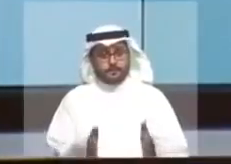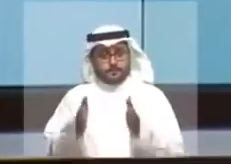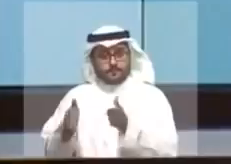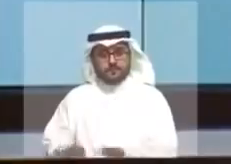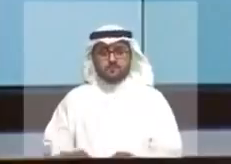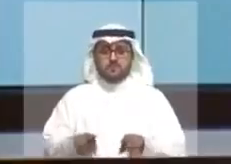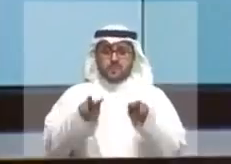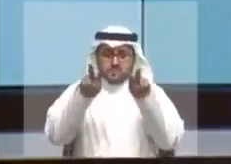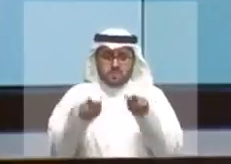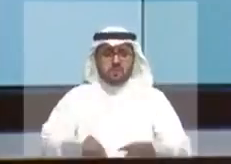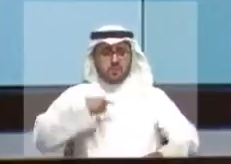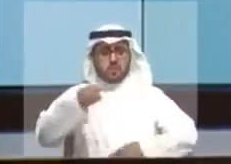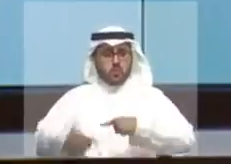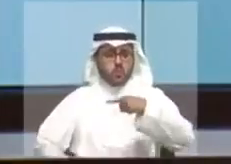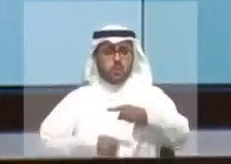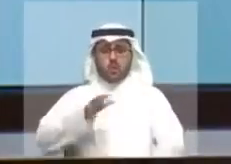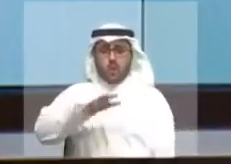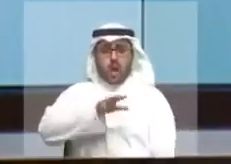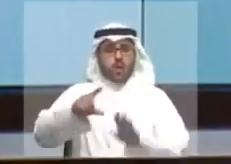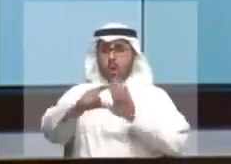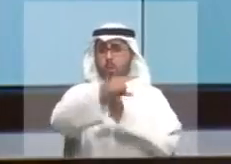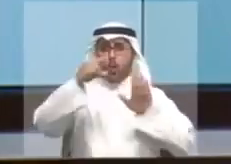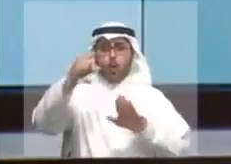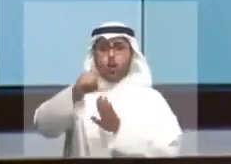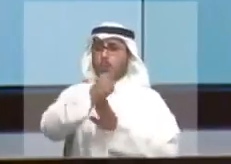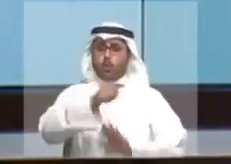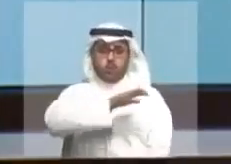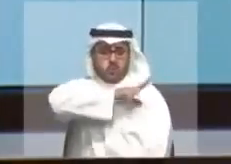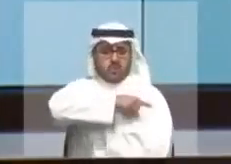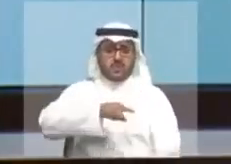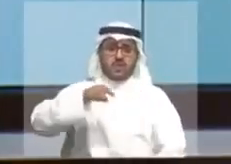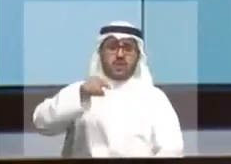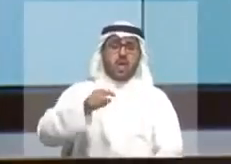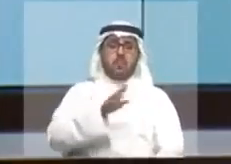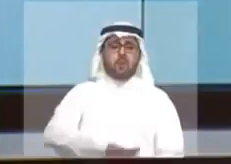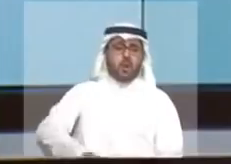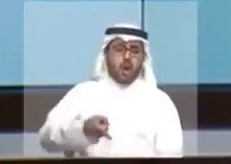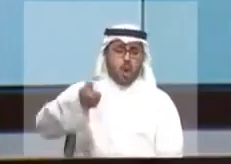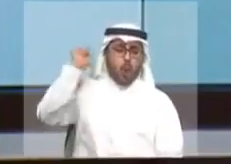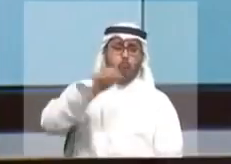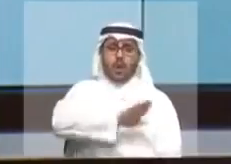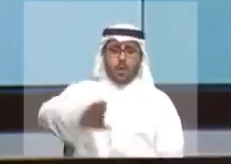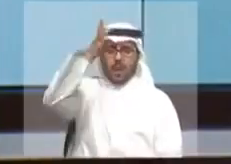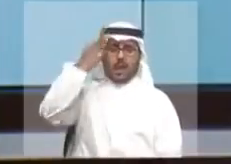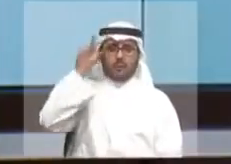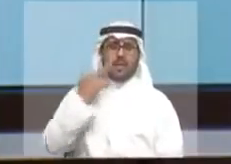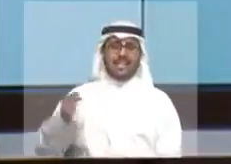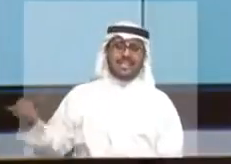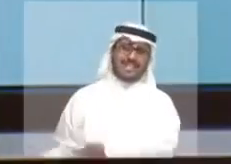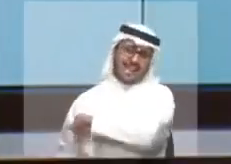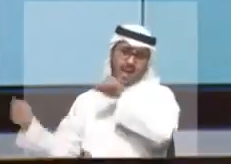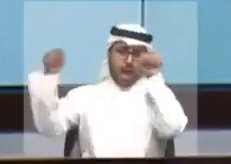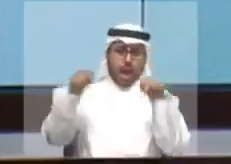ما تزال قضية القدس في قلب المملكة على مدار تاريخها منذ عهد المؤسس طيب الله ثراه، حيث يتوالى دعم